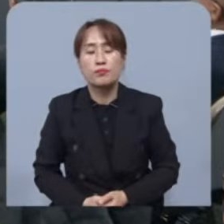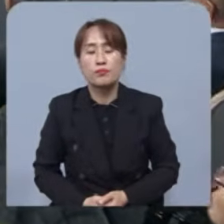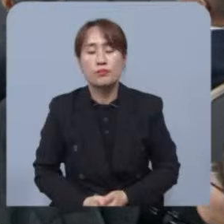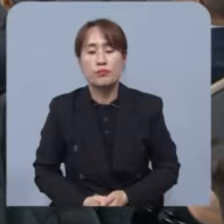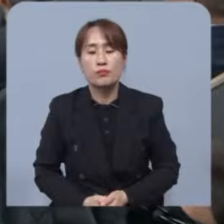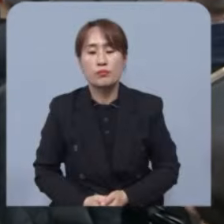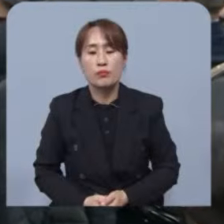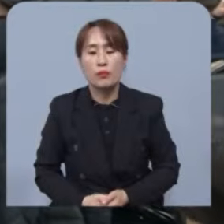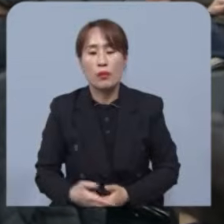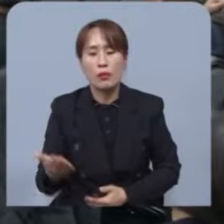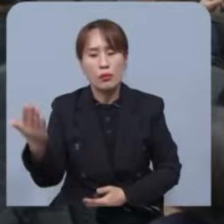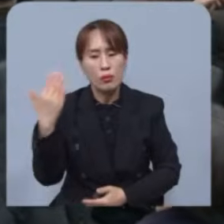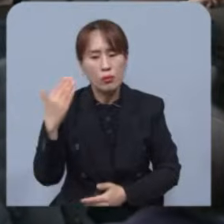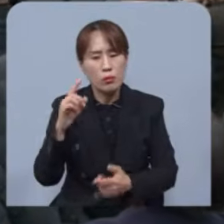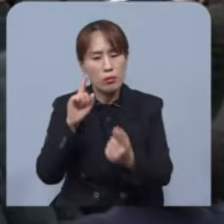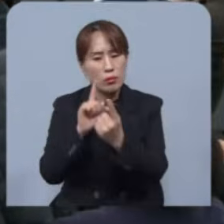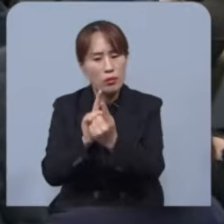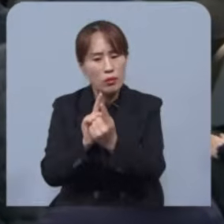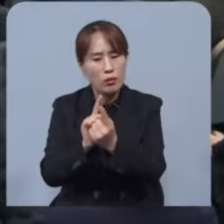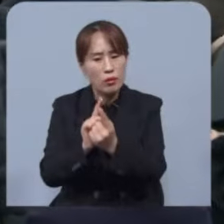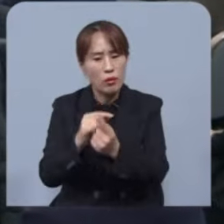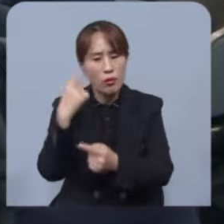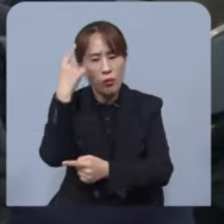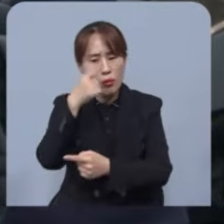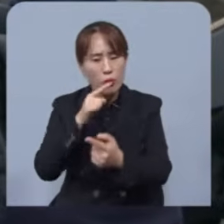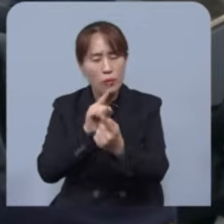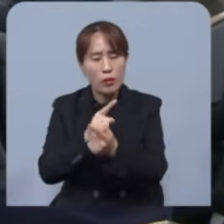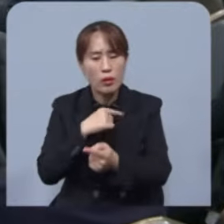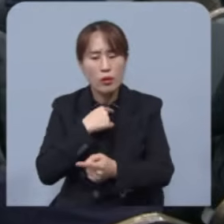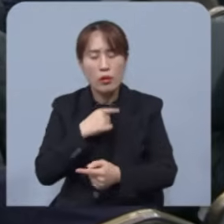저번에도 한번 하셨. 우리 어디서 봤었죠?